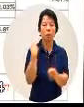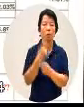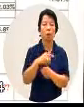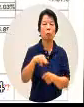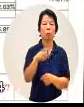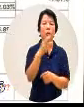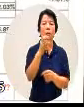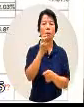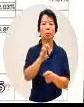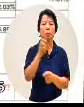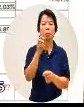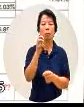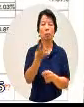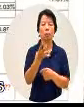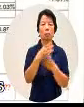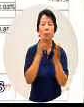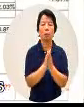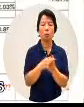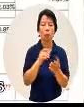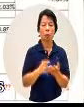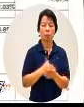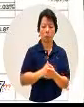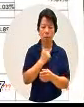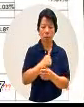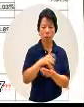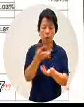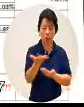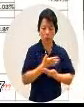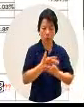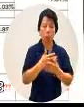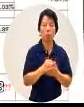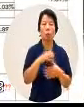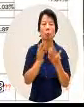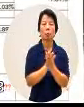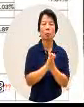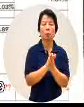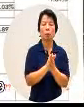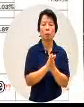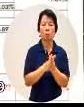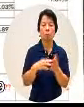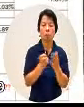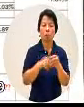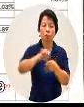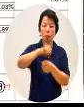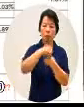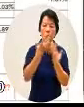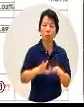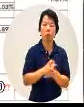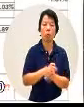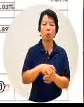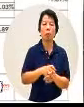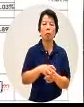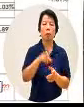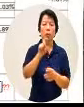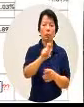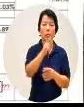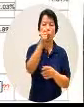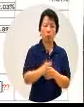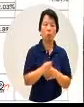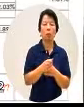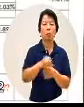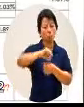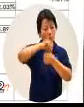換句話說呢實收334我們評估395多幾億出來多60億出來多60億出來